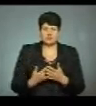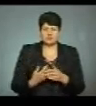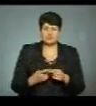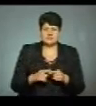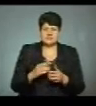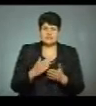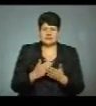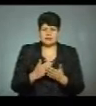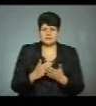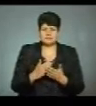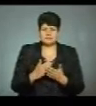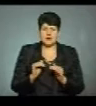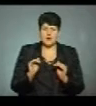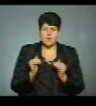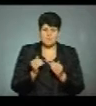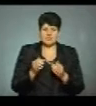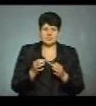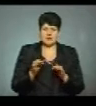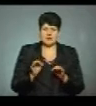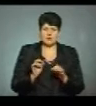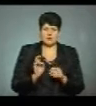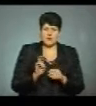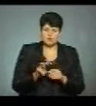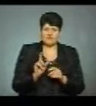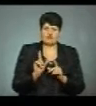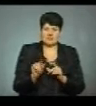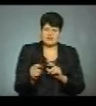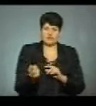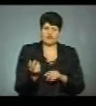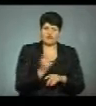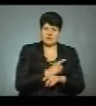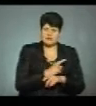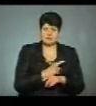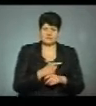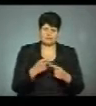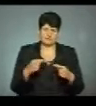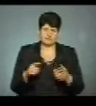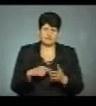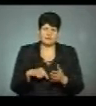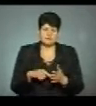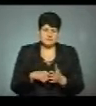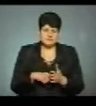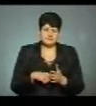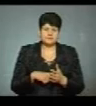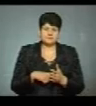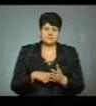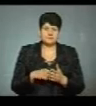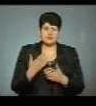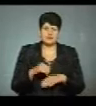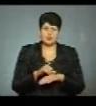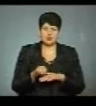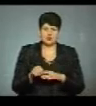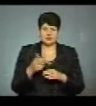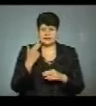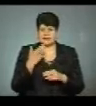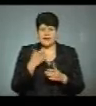і обмеження доступу, в'їзду-виїзду у певні міста, але кордони Італії не